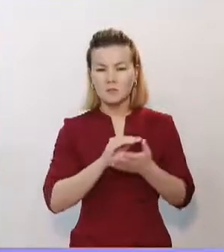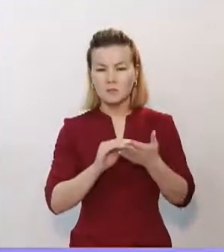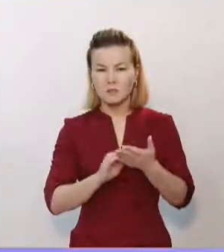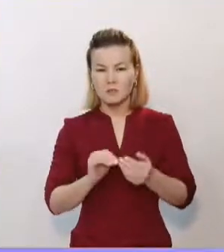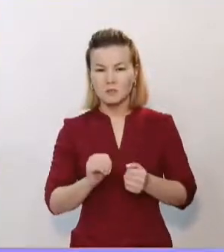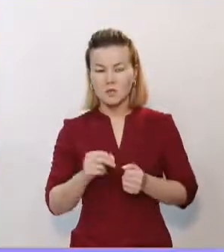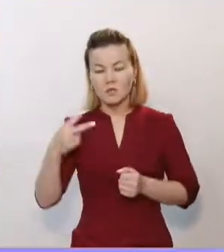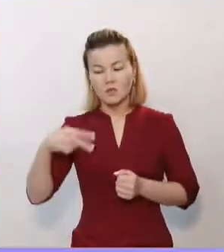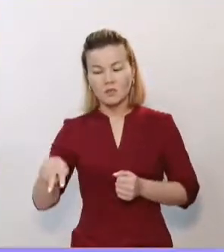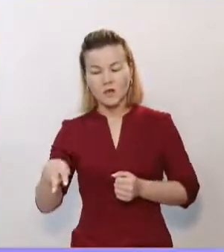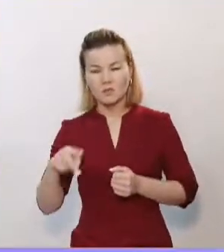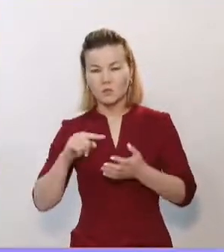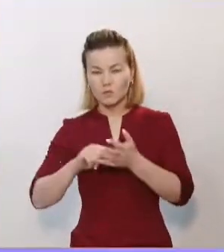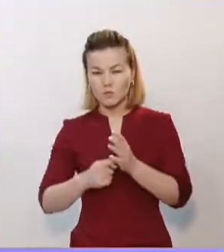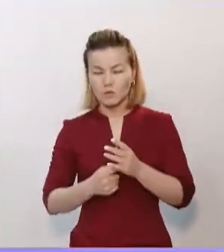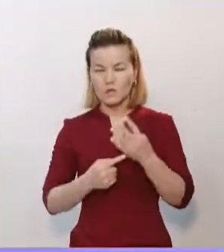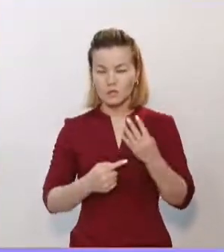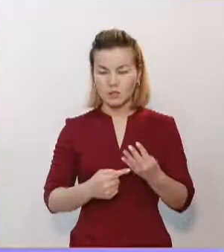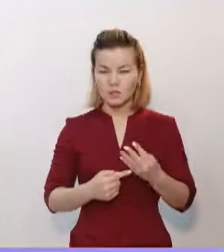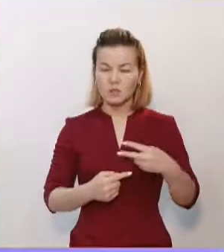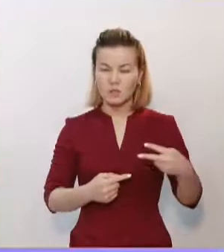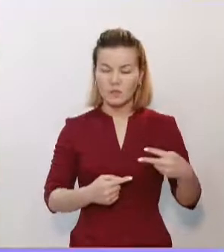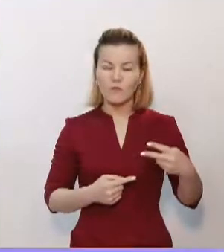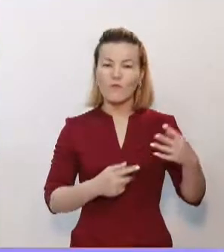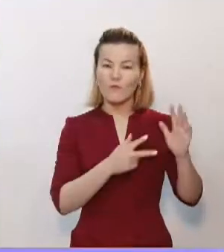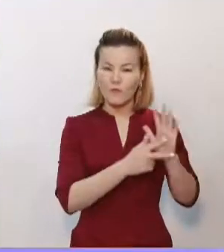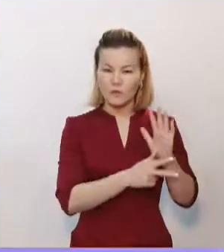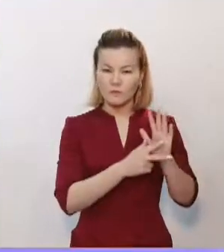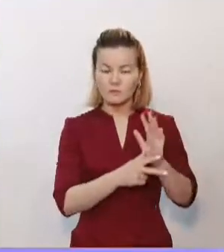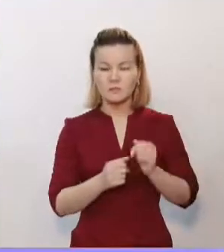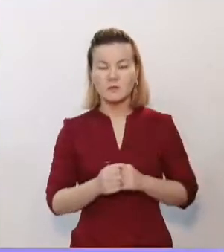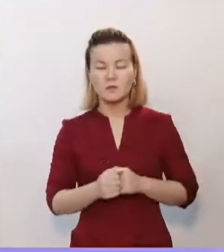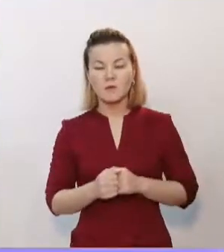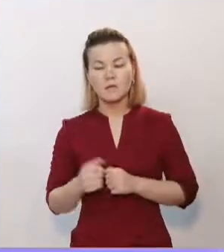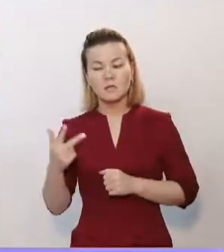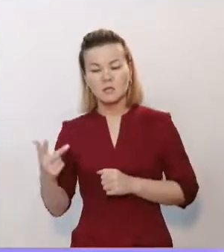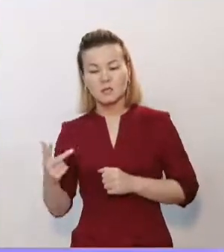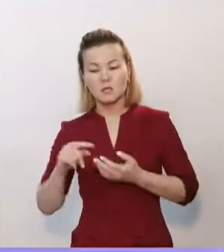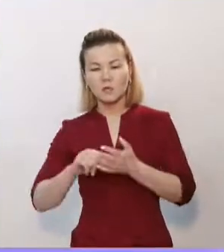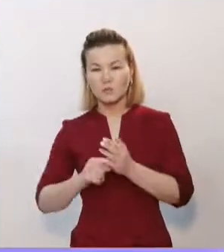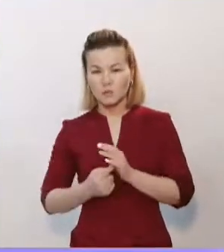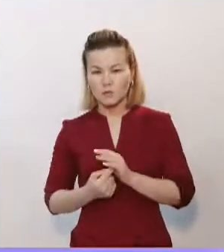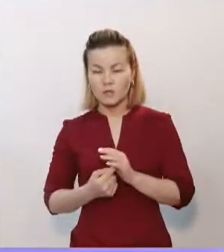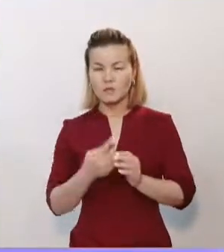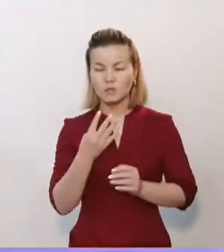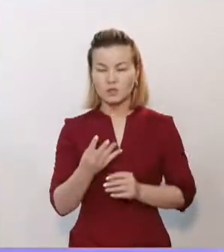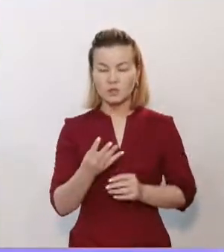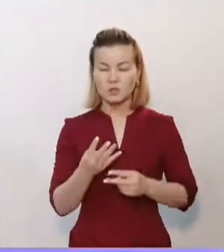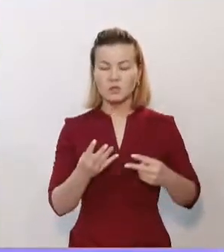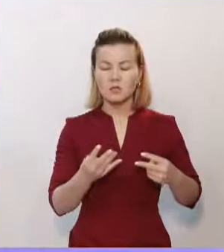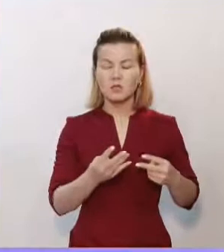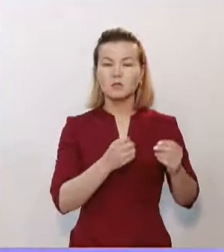20 умножили на 4, получили 80. И 3 умножили на 4,